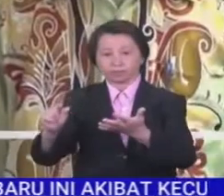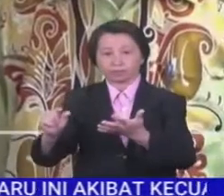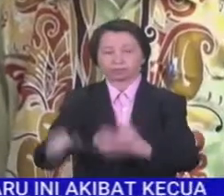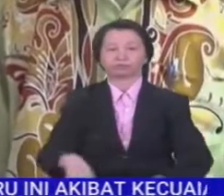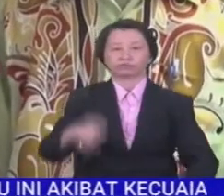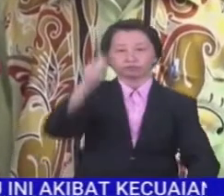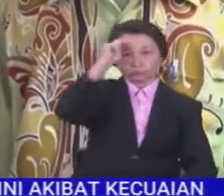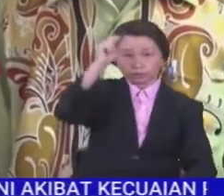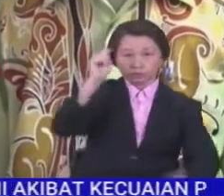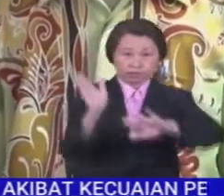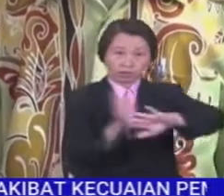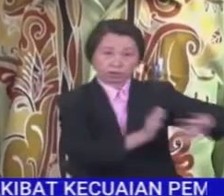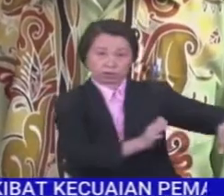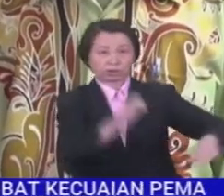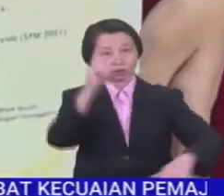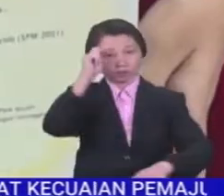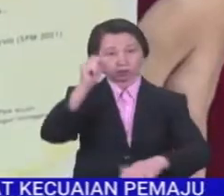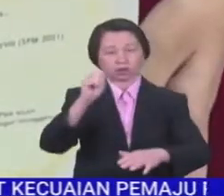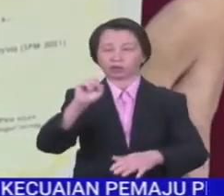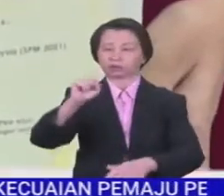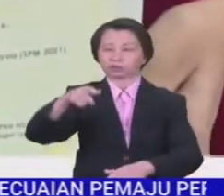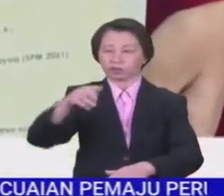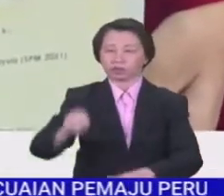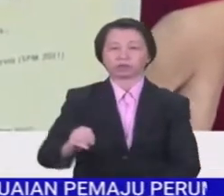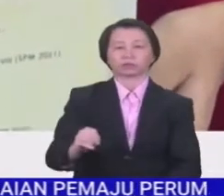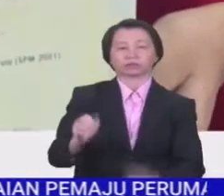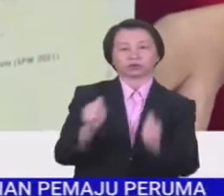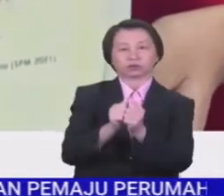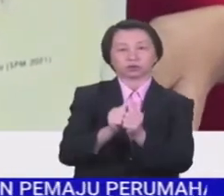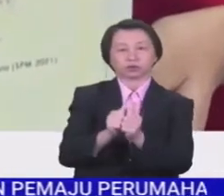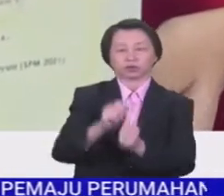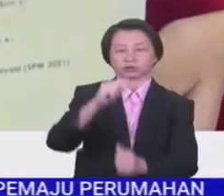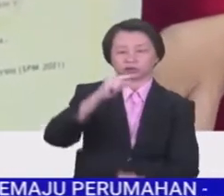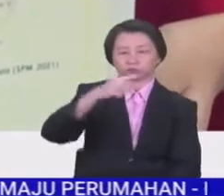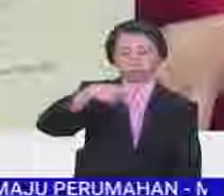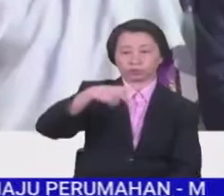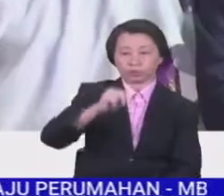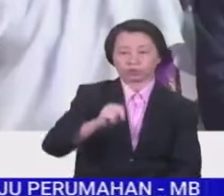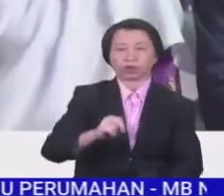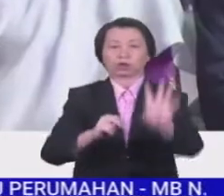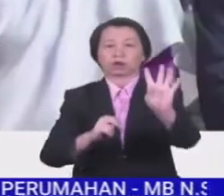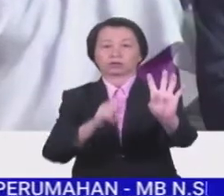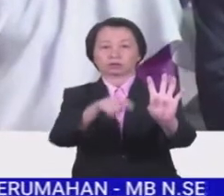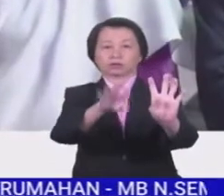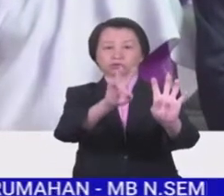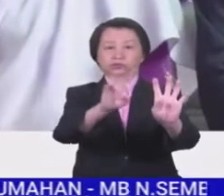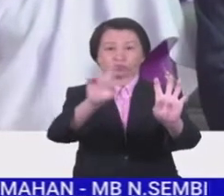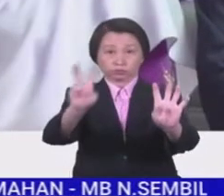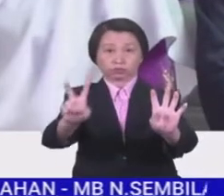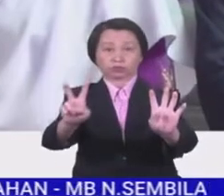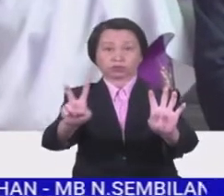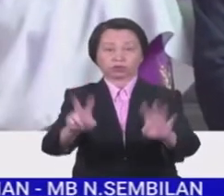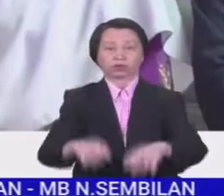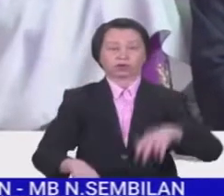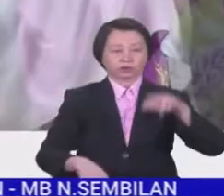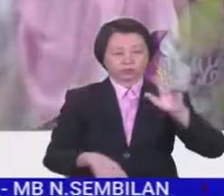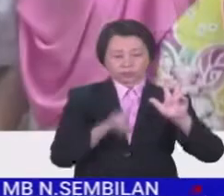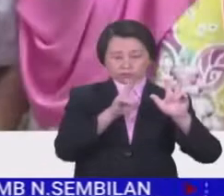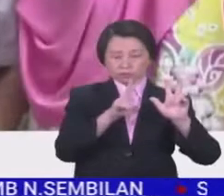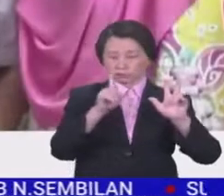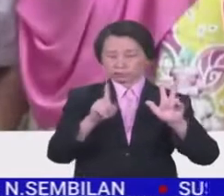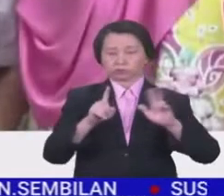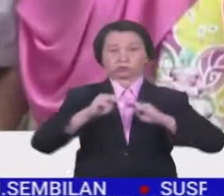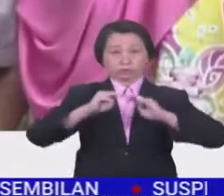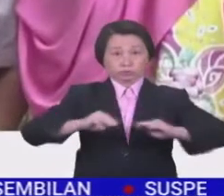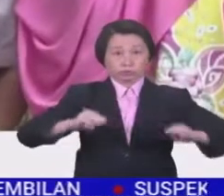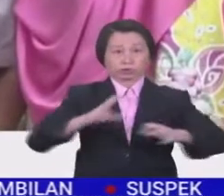Terengganu mencatat keputusan cemerlang dalam SPM 2021 dengan nilai grade purata negeri 4.72. 321